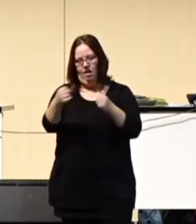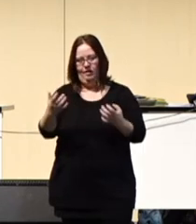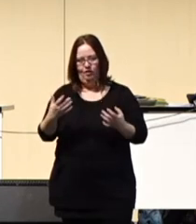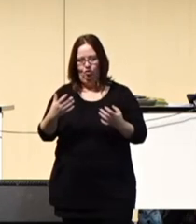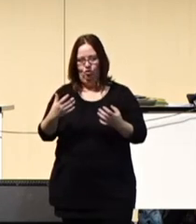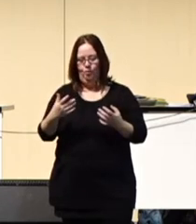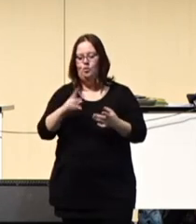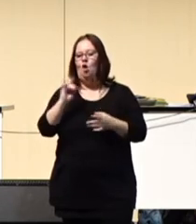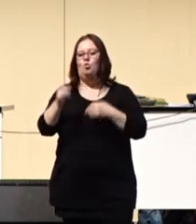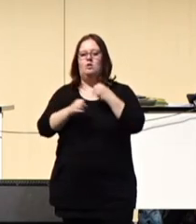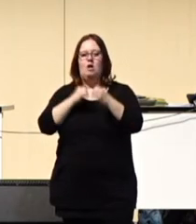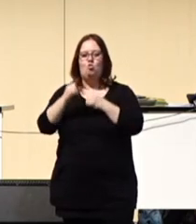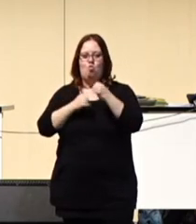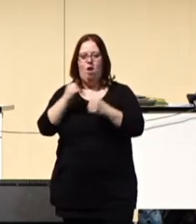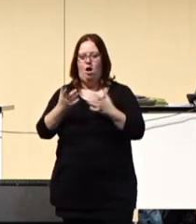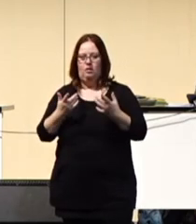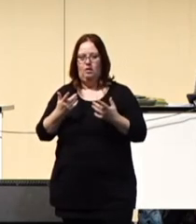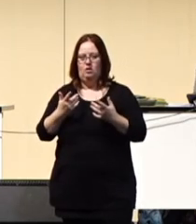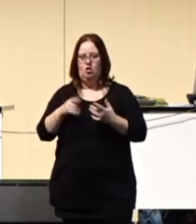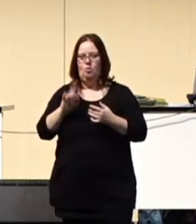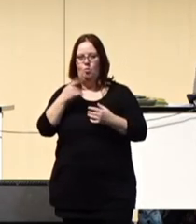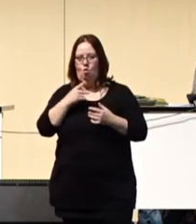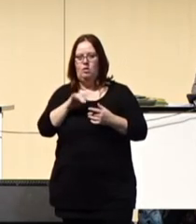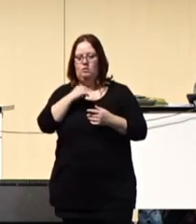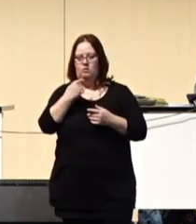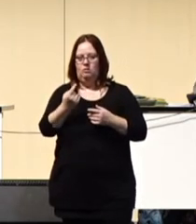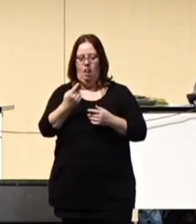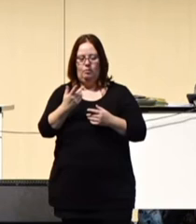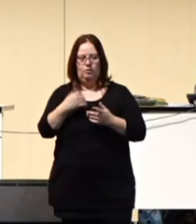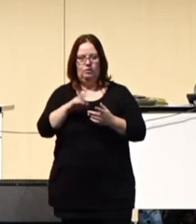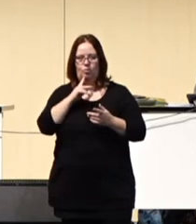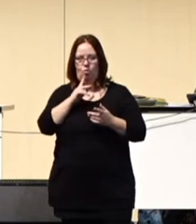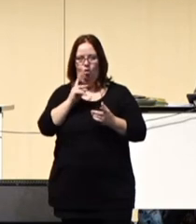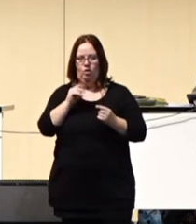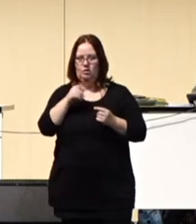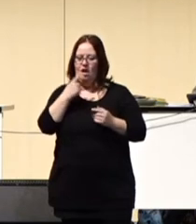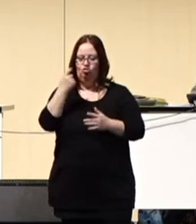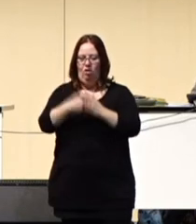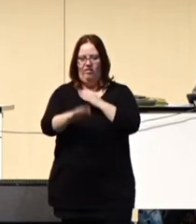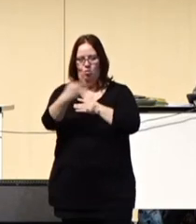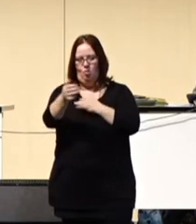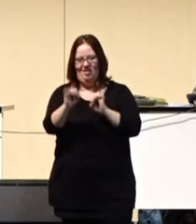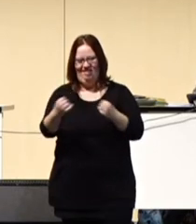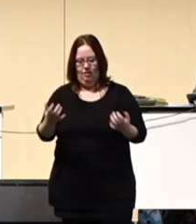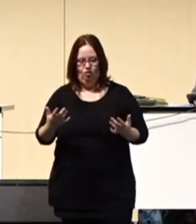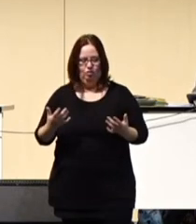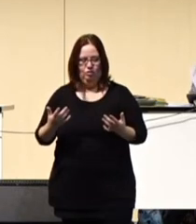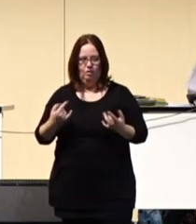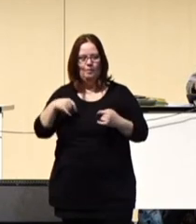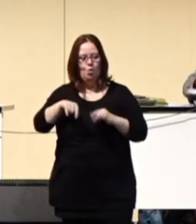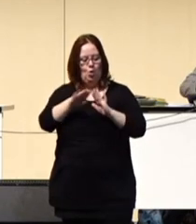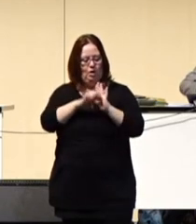und nicht automatisch zu einer im Rahmen der Fragestellten angedeuteten Sanktionierung führen. Das ist bei